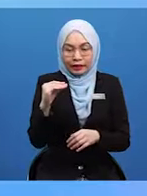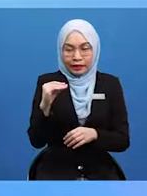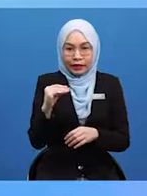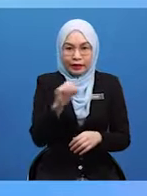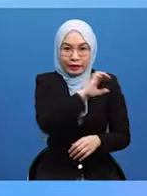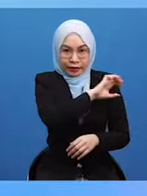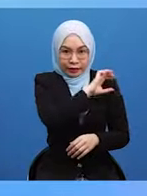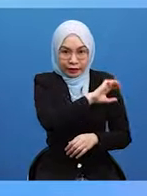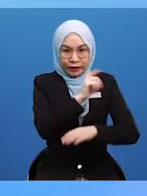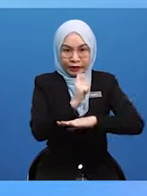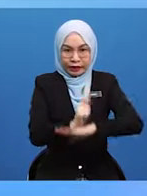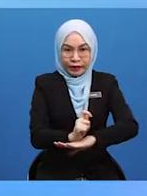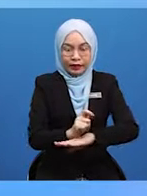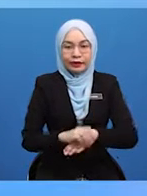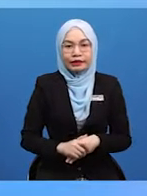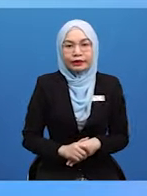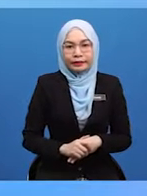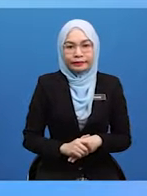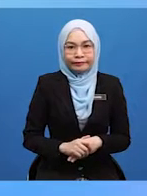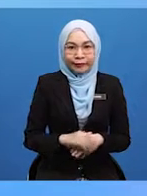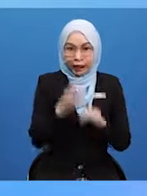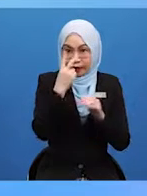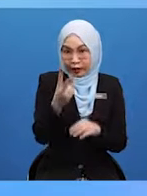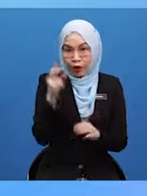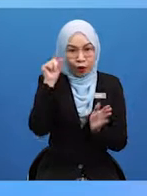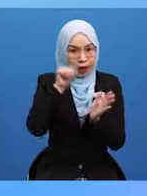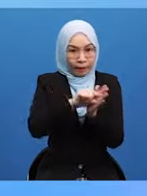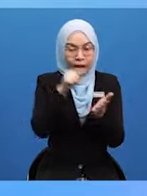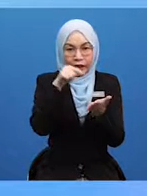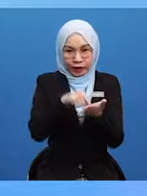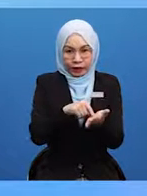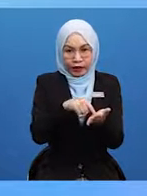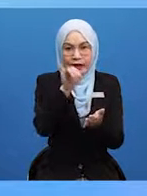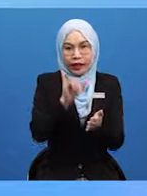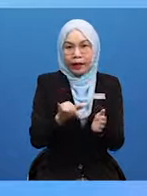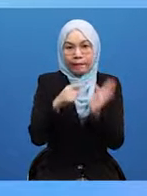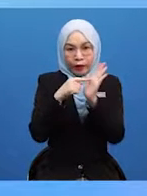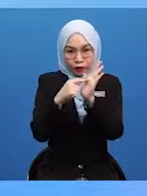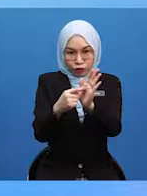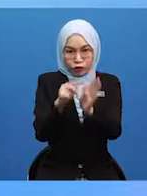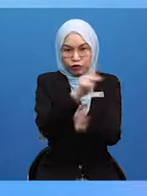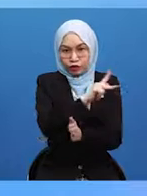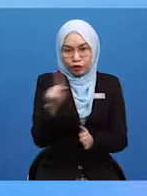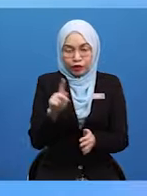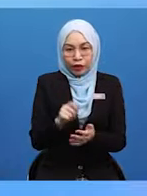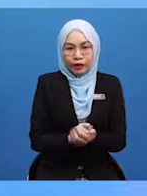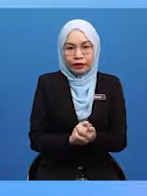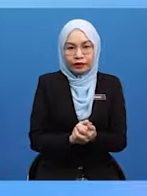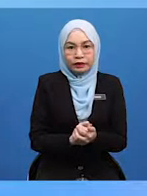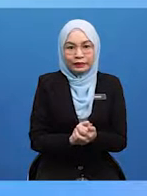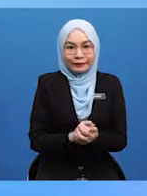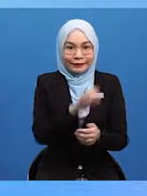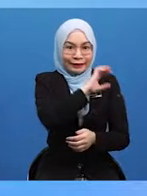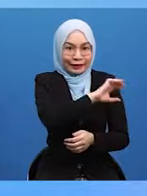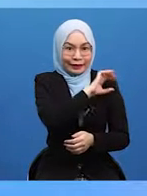bercirikan tradisional. Gambar di sebelah menunjukkan rumah yang bercirikan